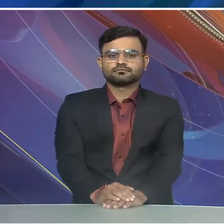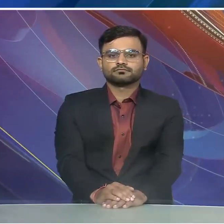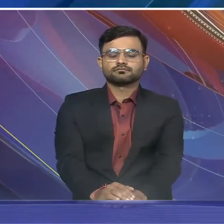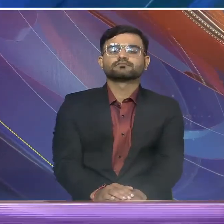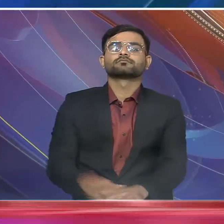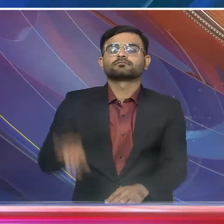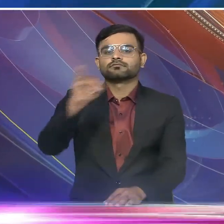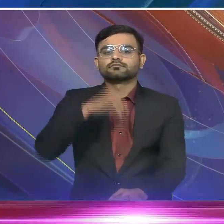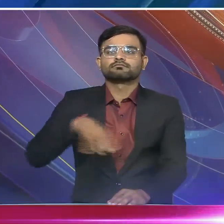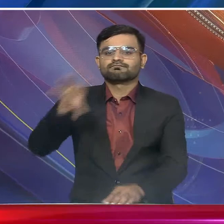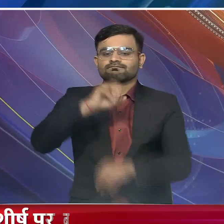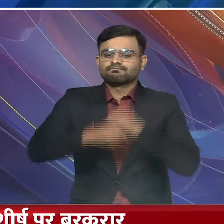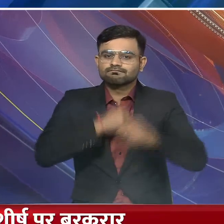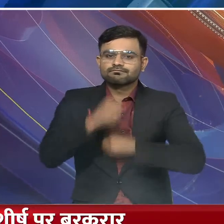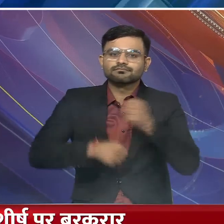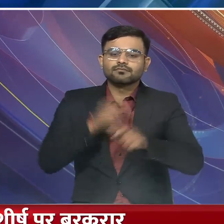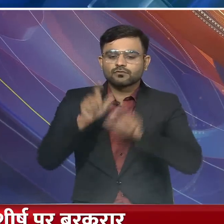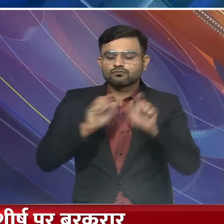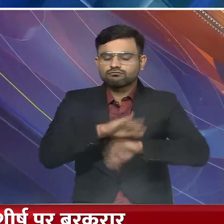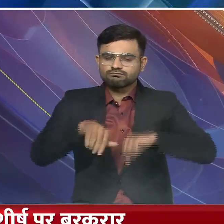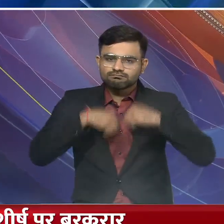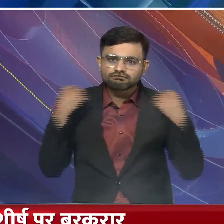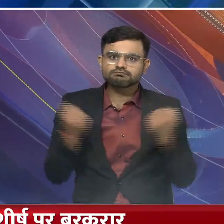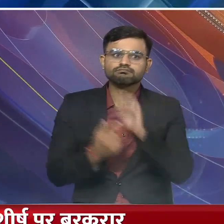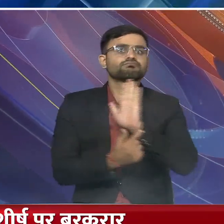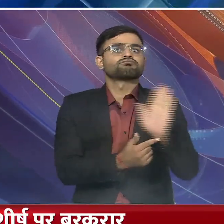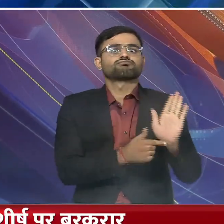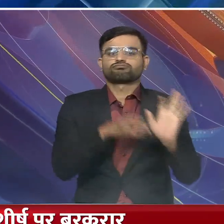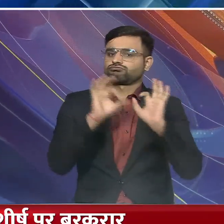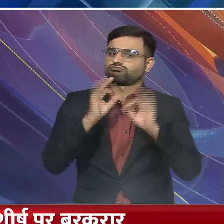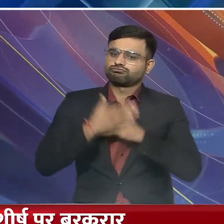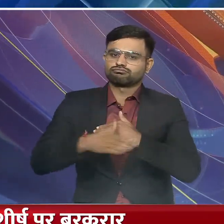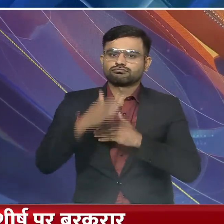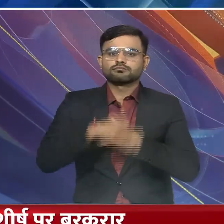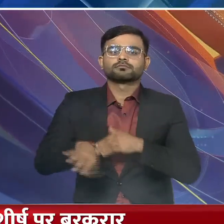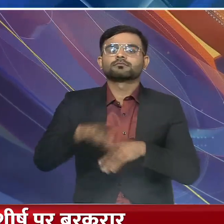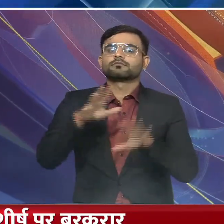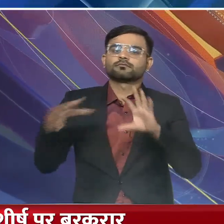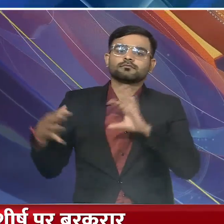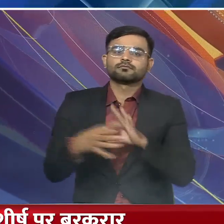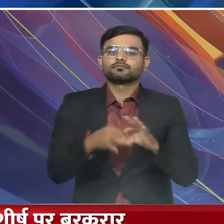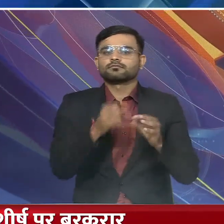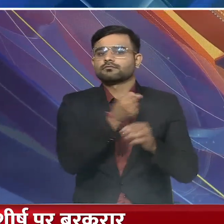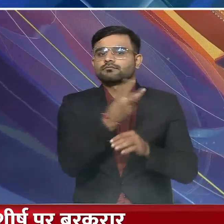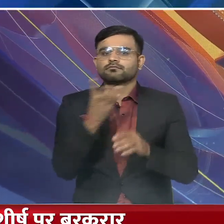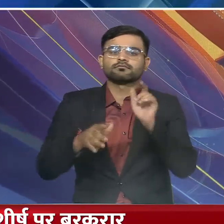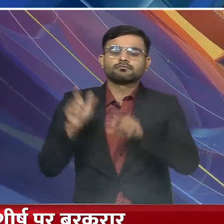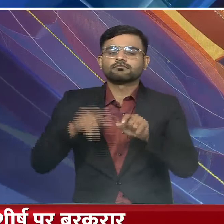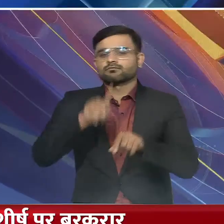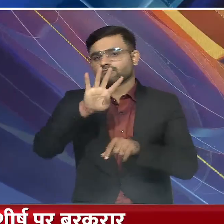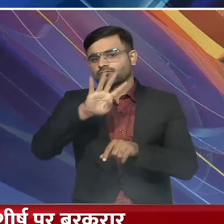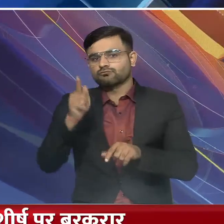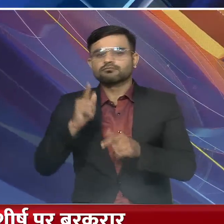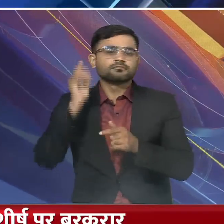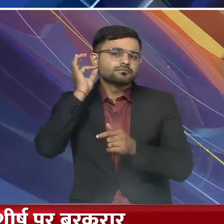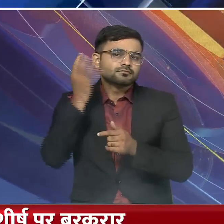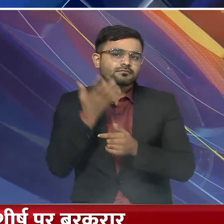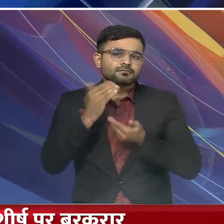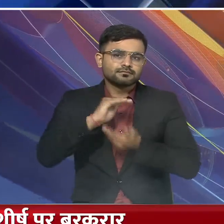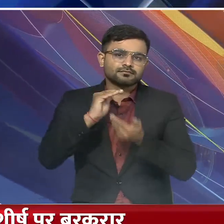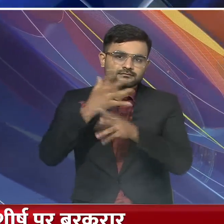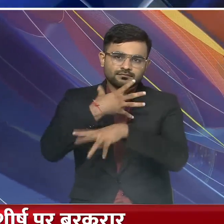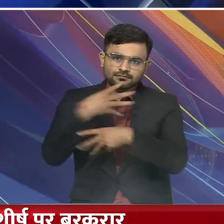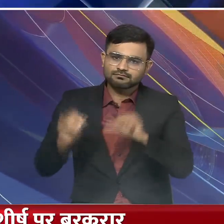36वें राष्ट्रीय खेलों में खिलाड़ियों का शानदार प्रदर्शनकारी अंतरिका में सर्विसेज के खिलाड़ी 41 स्वर्ण पदक के साथ